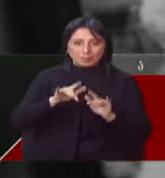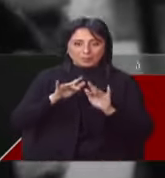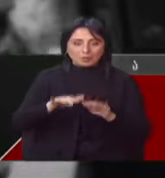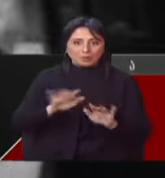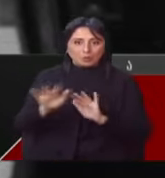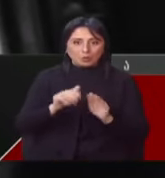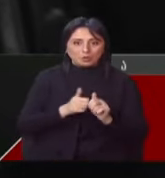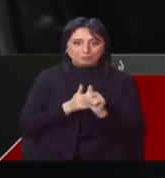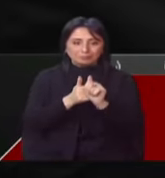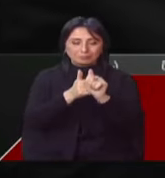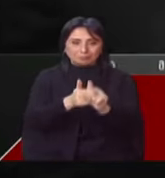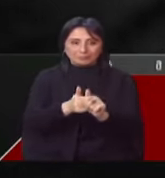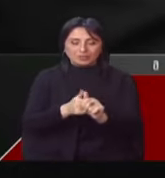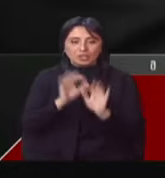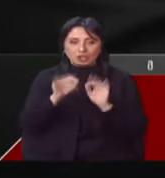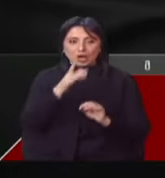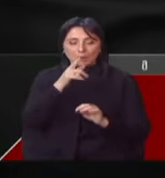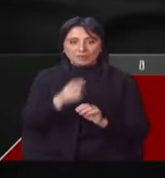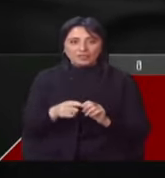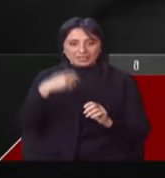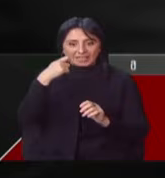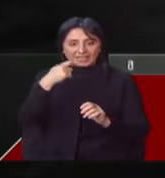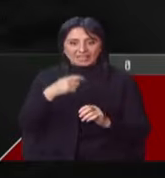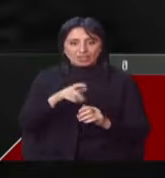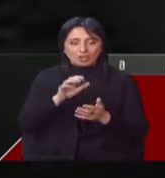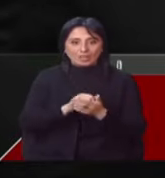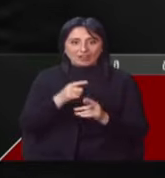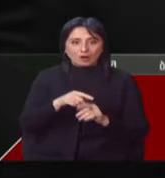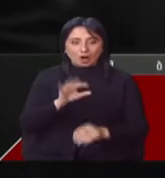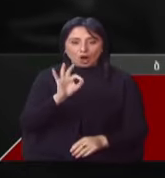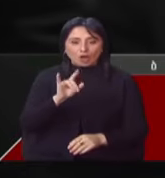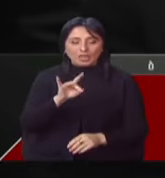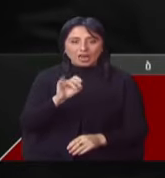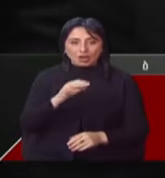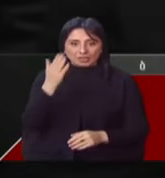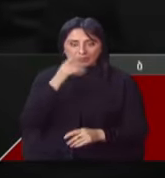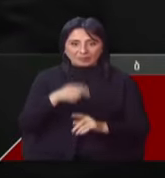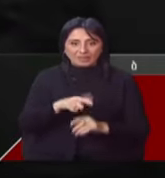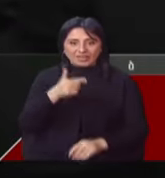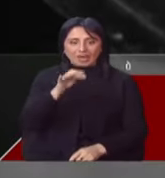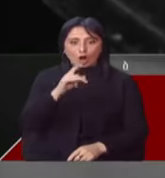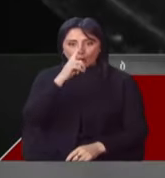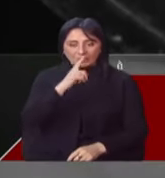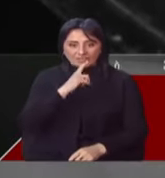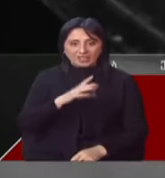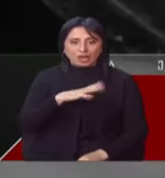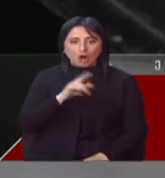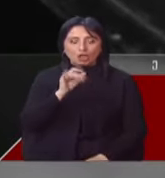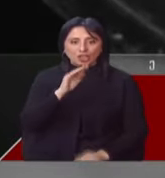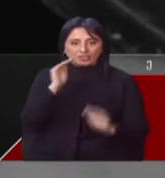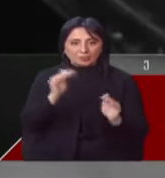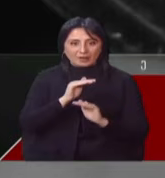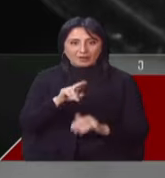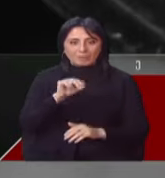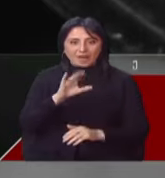მიმდინარე პროცესებს დაემთხვა. სწორედ ამ დროს გამოვიდა კინოგაქირავებაში ოთარ იოსელიანის ფილმებიც. გიორგობისთვე იყო შაშვი მგალობელი